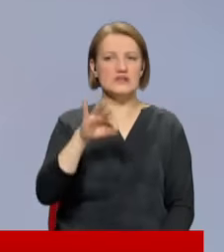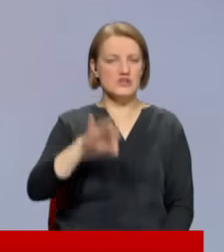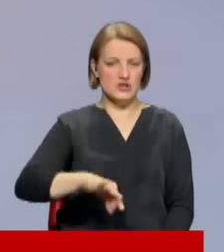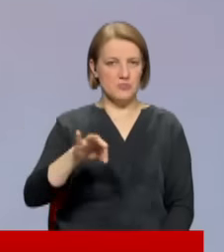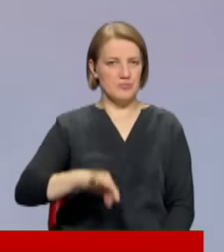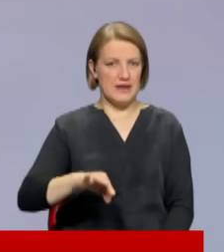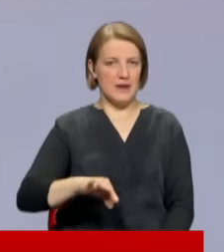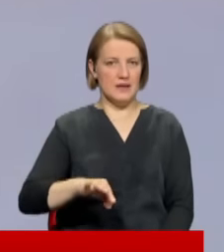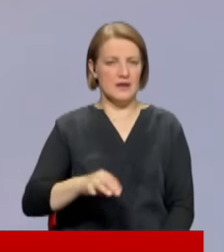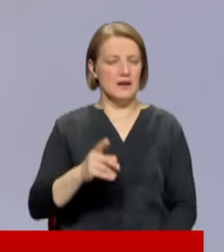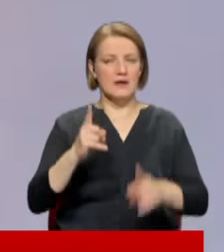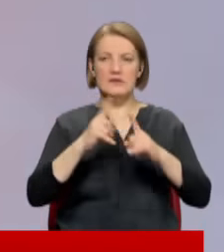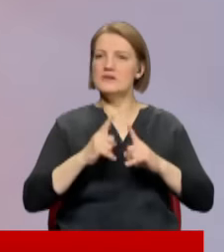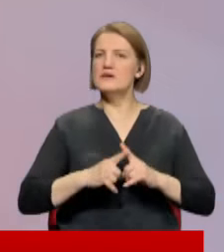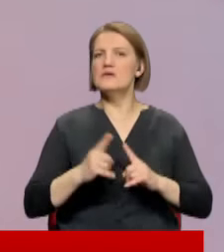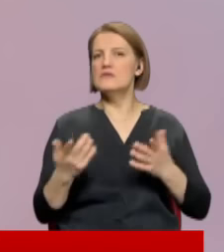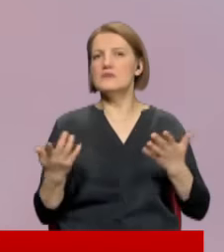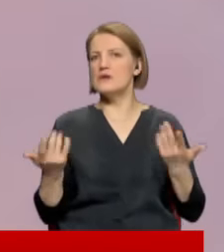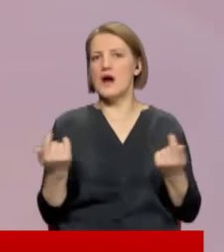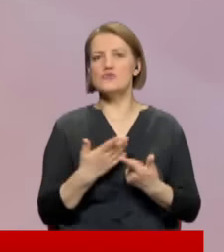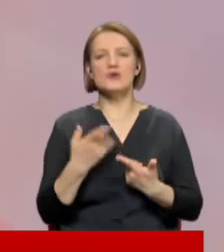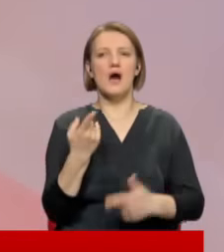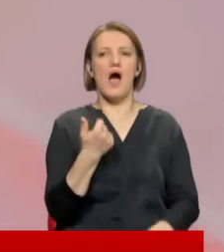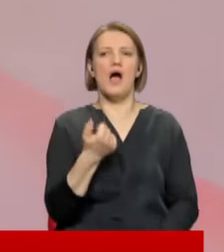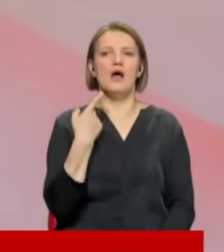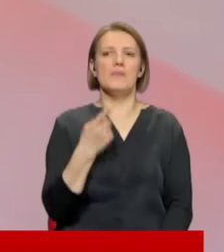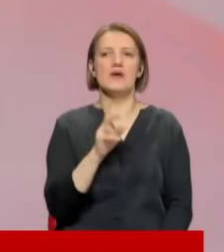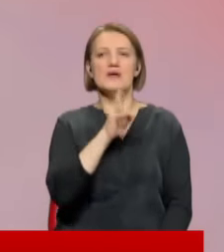ve şimdi Nisan 2024'te